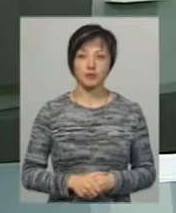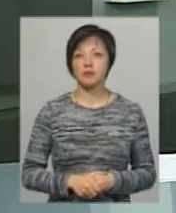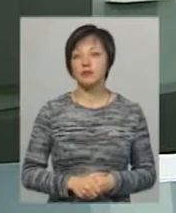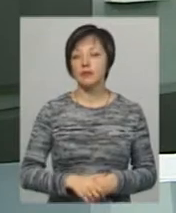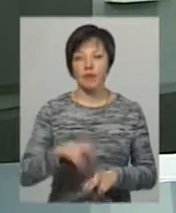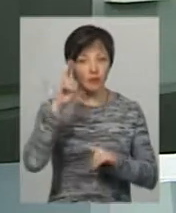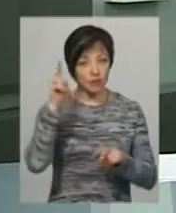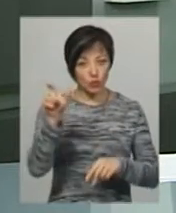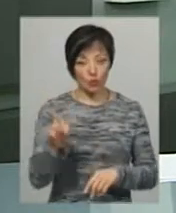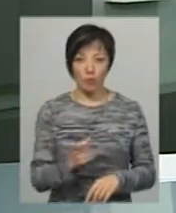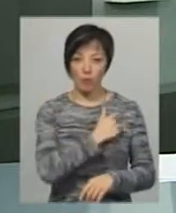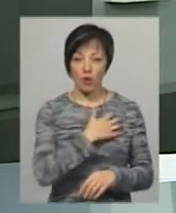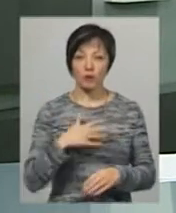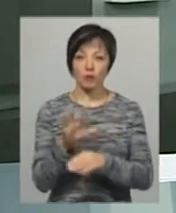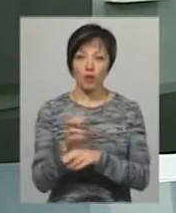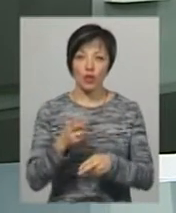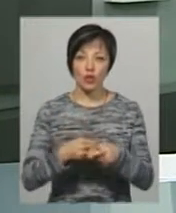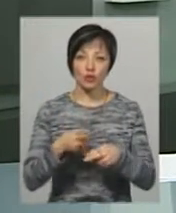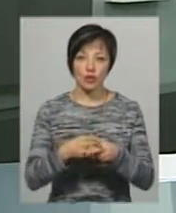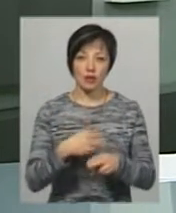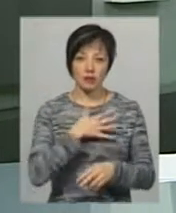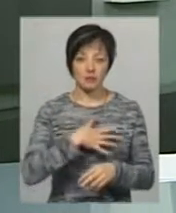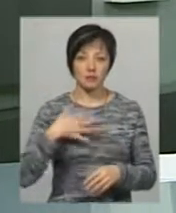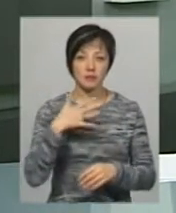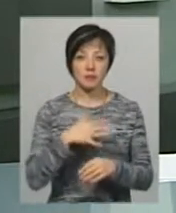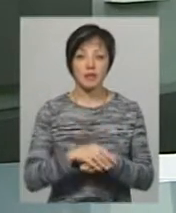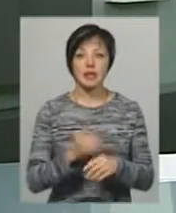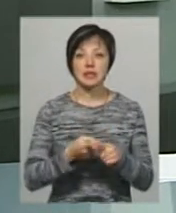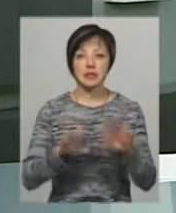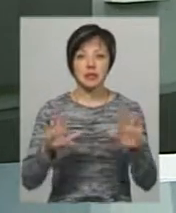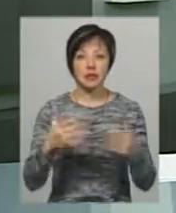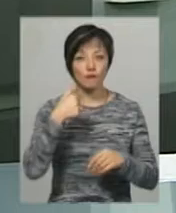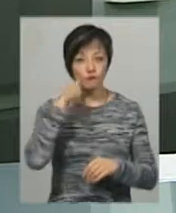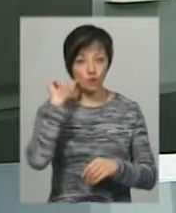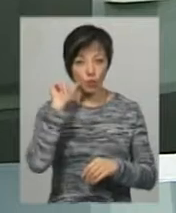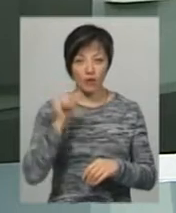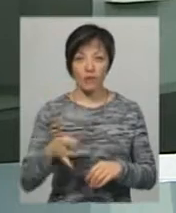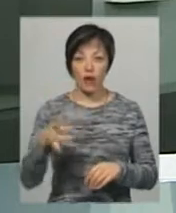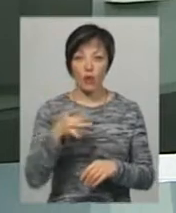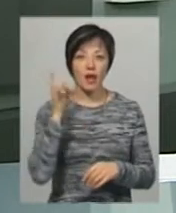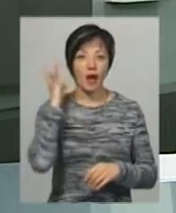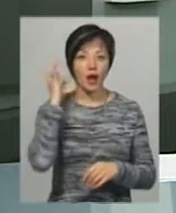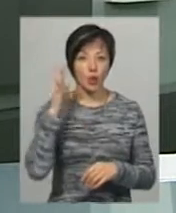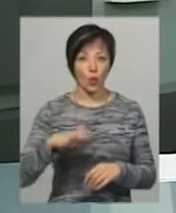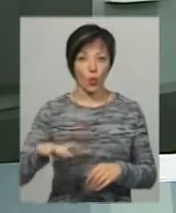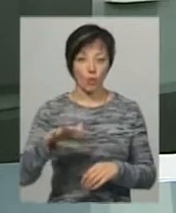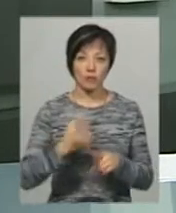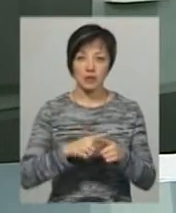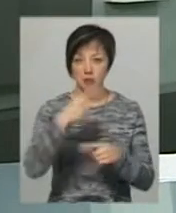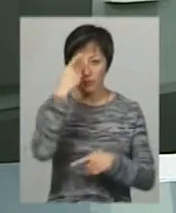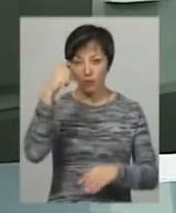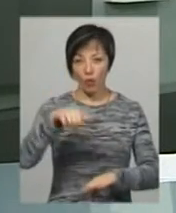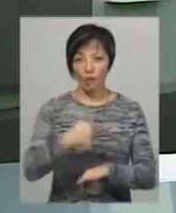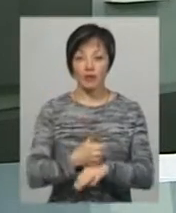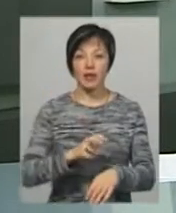Нагадаю, невідомий поранив собаку ножем в області грудної клітини. Це сталося вчора у мікрорайоні Катіон. Про це повідомляє